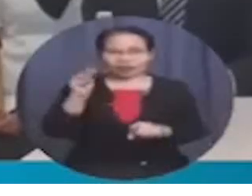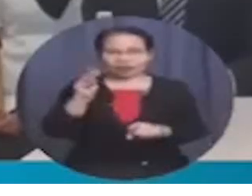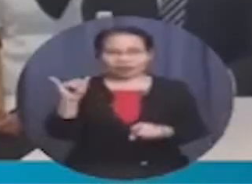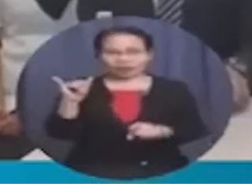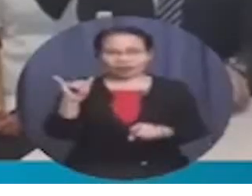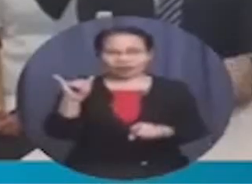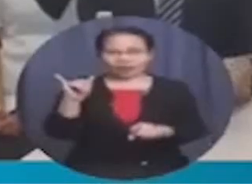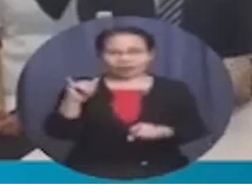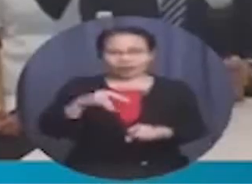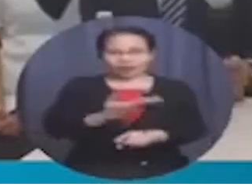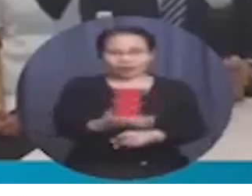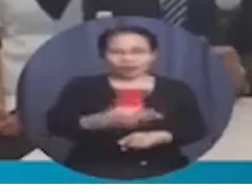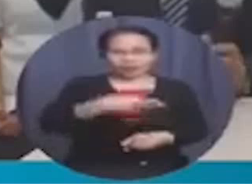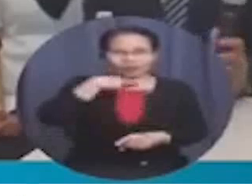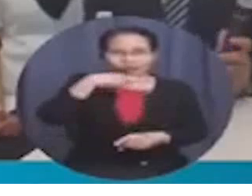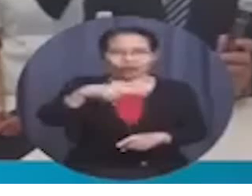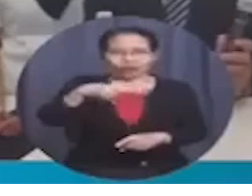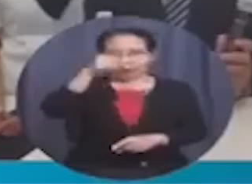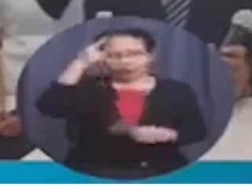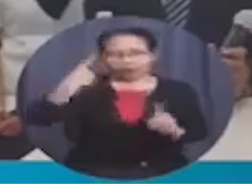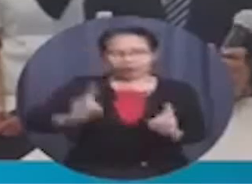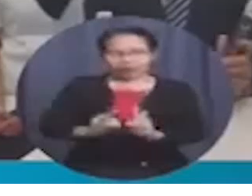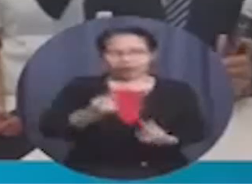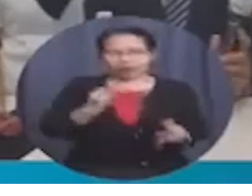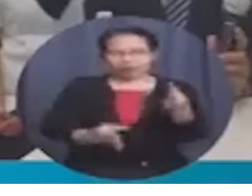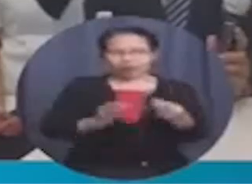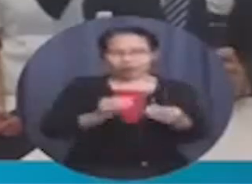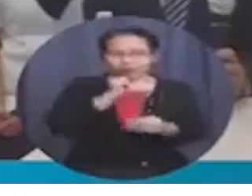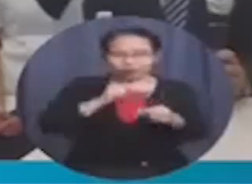ka nagkakasala pag hindi ka sisimba sa Katoliko.